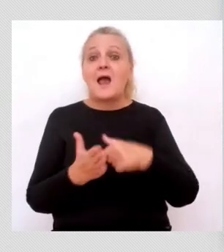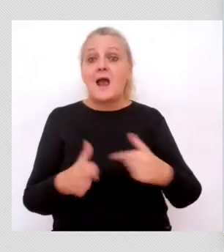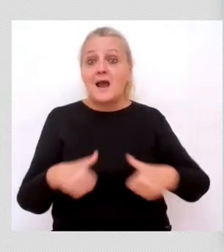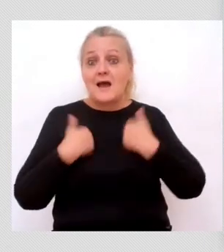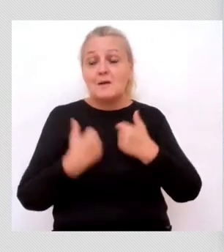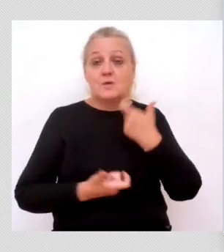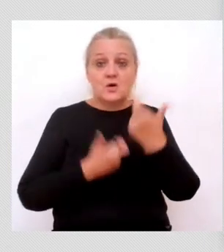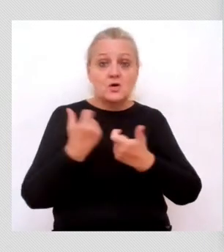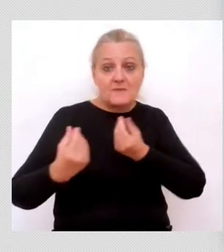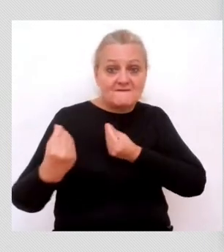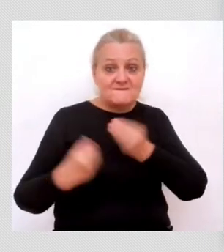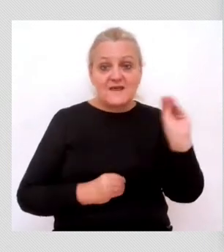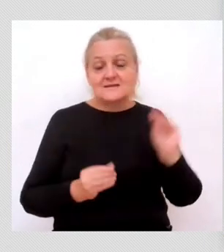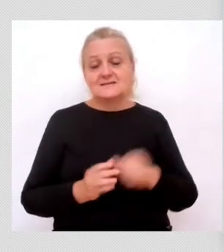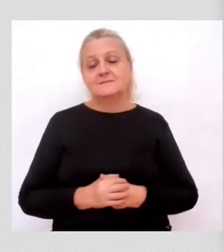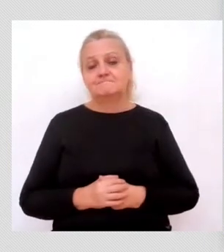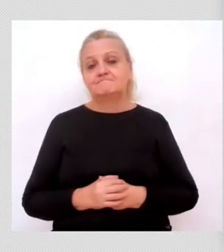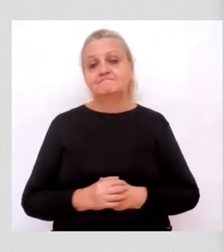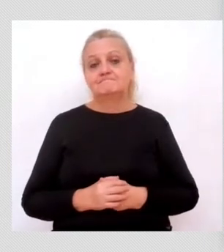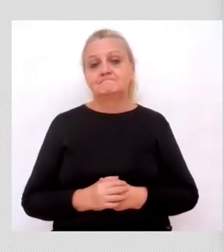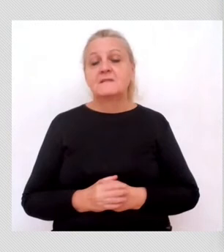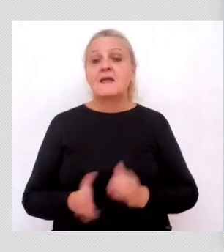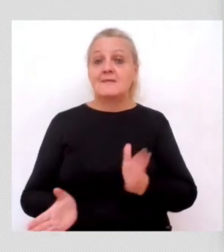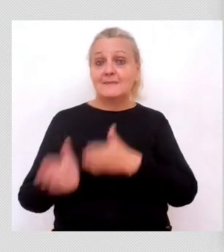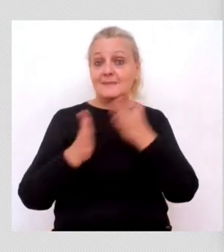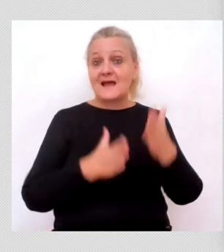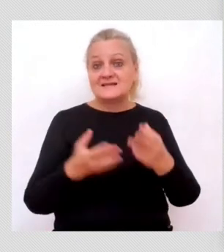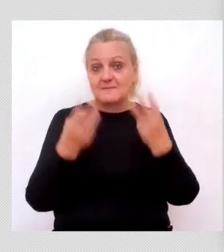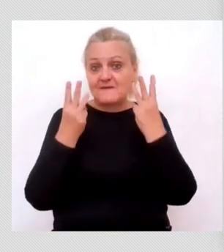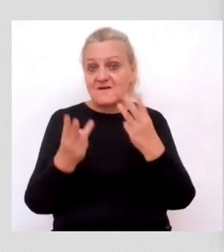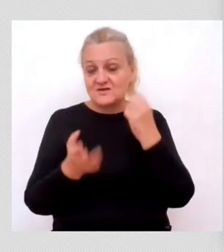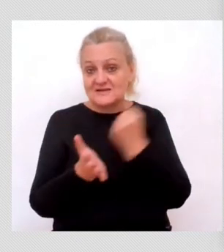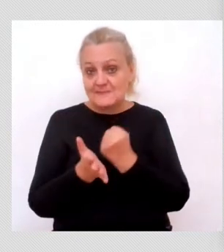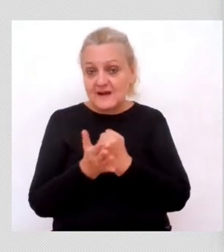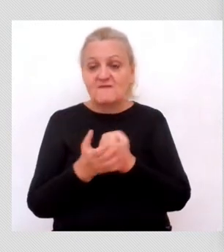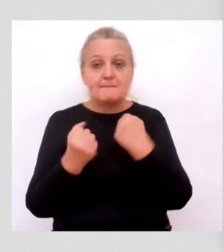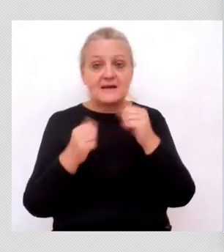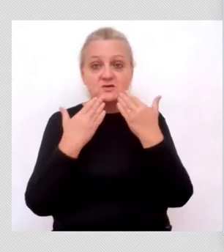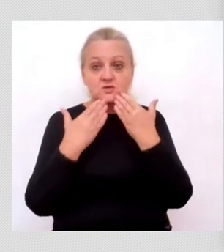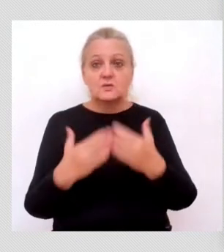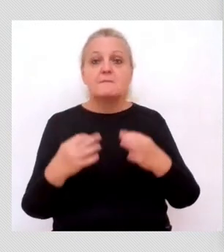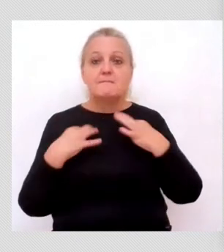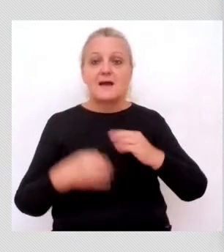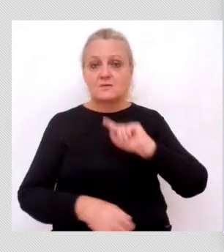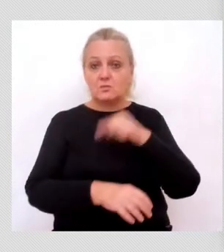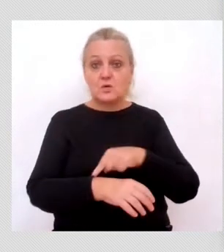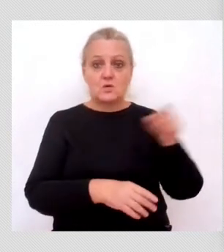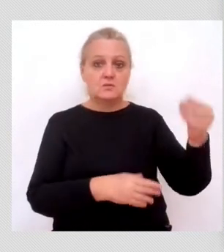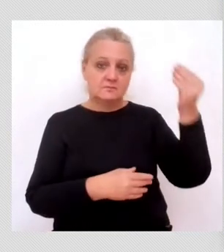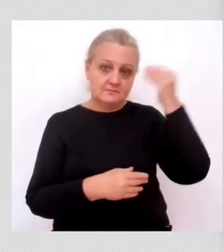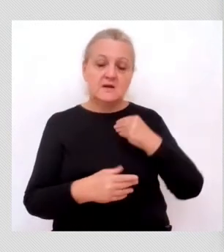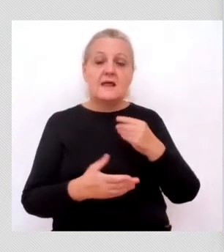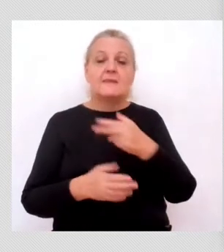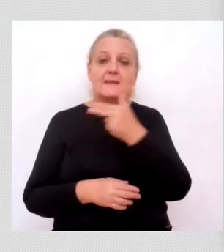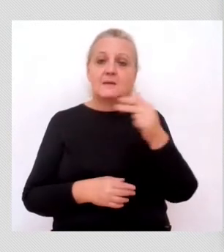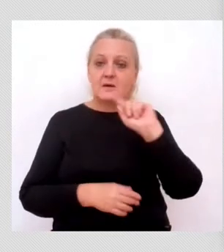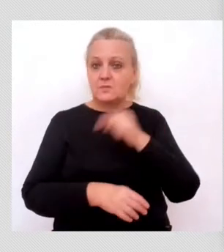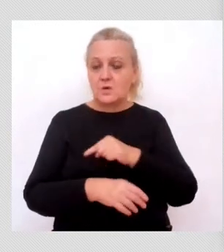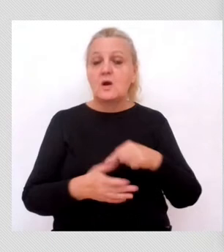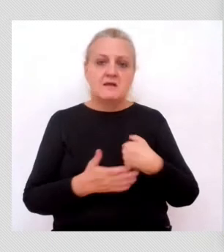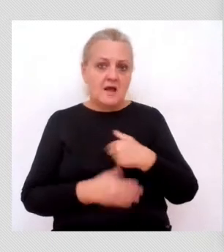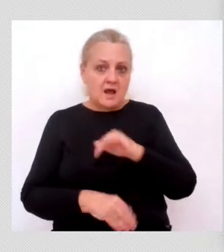robiły więcej. Kolejna istotna rzecz. Bardzo dziękuję pani prokurator za tą uwagę na temat prokuratorów. Też jestem